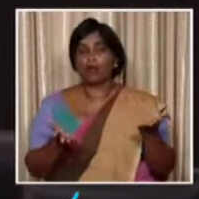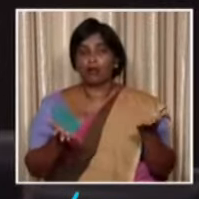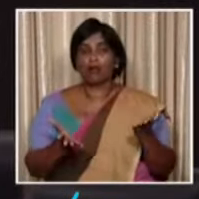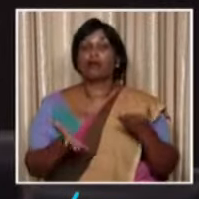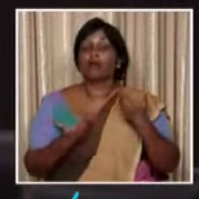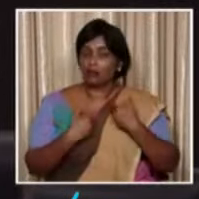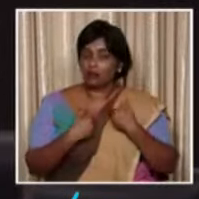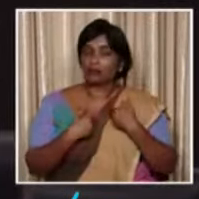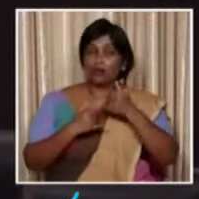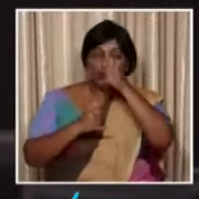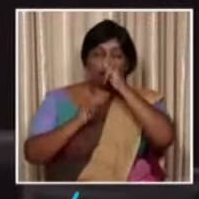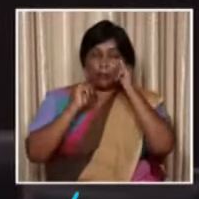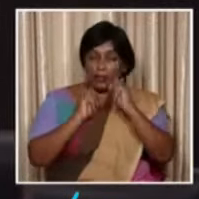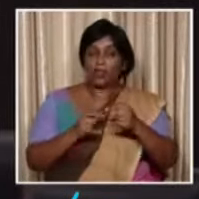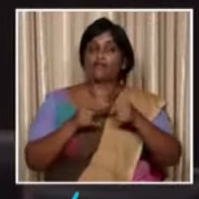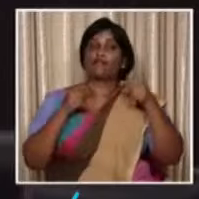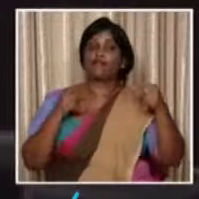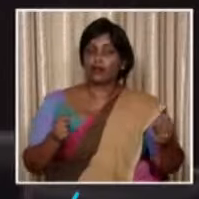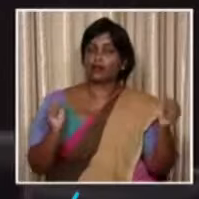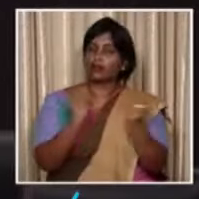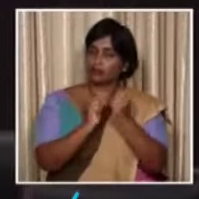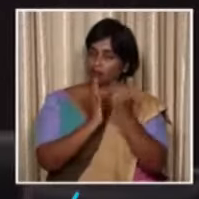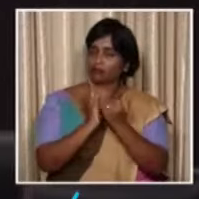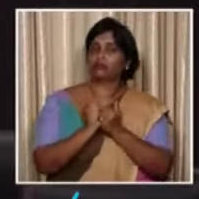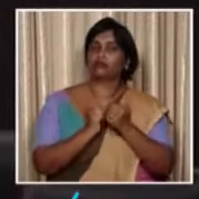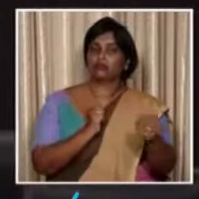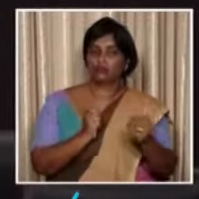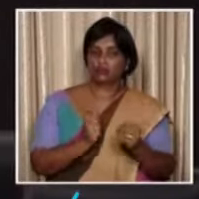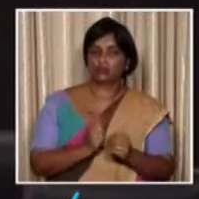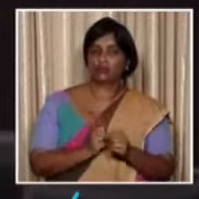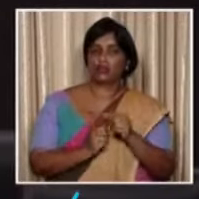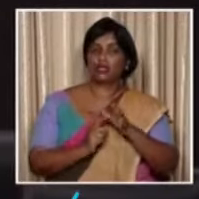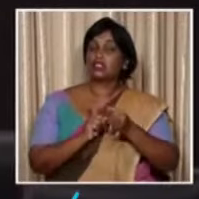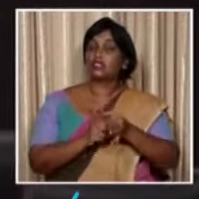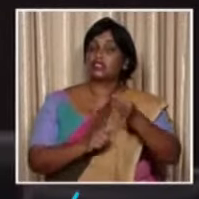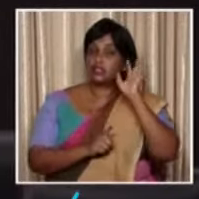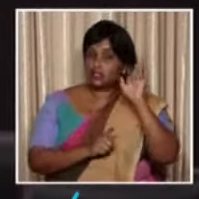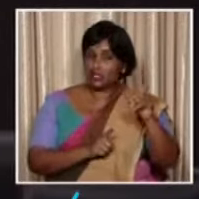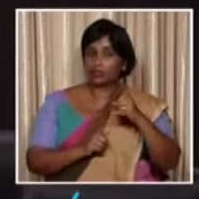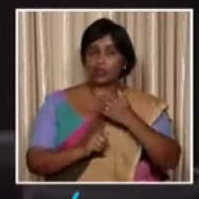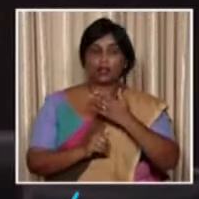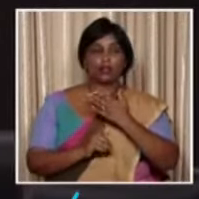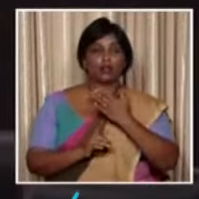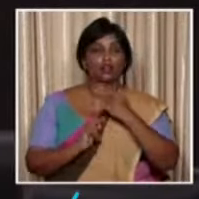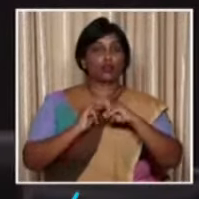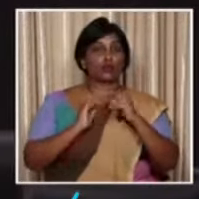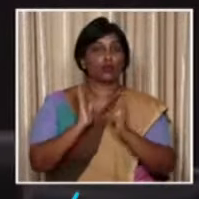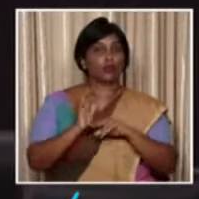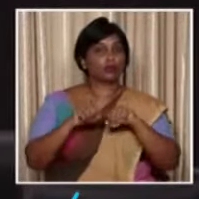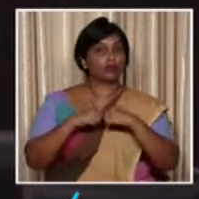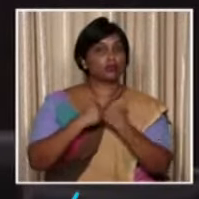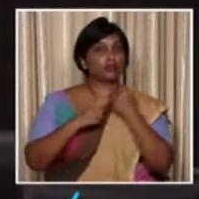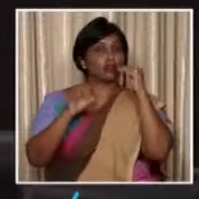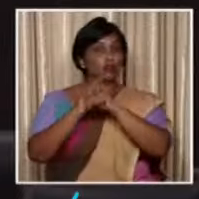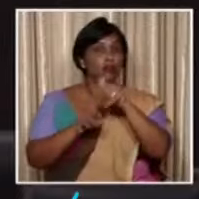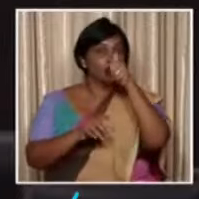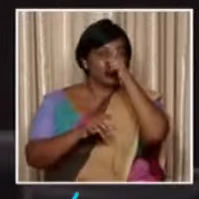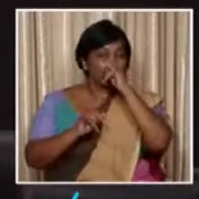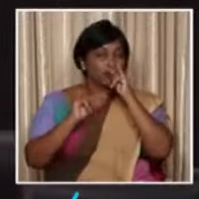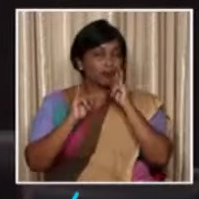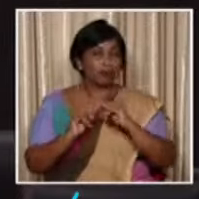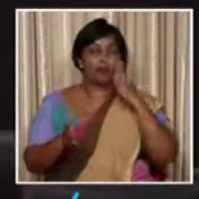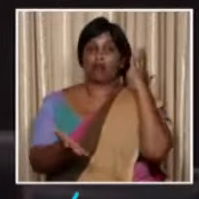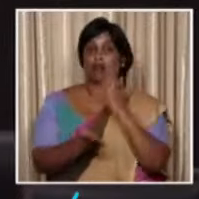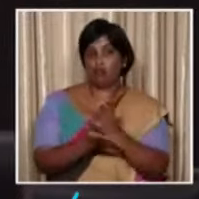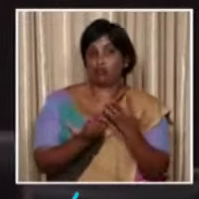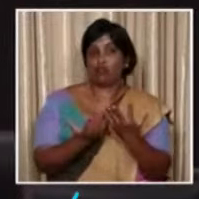මේක අපි දූෂණයට එරෙහිව වැඩපිළිවෙල යන්නේ ජනාධිපතිතුමා එක්සත් ජාතීන්ගේ සංවිධානය ගිහිලා කියන්නේ දූෂණය